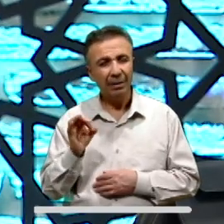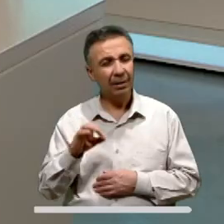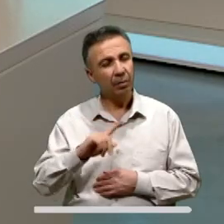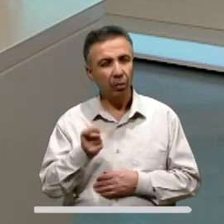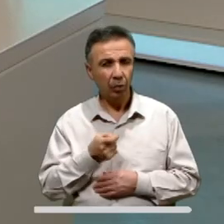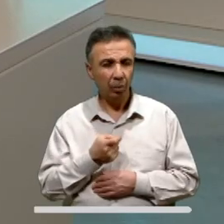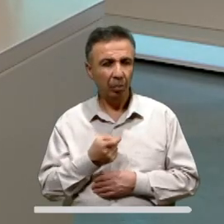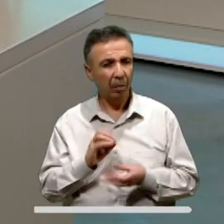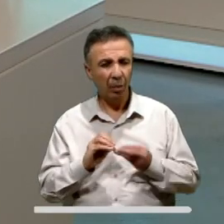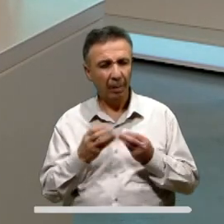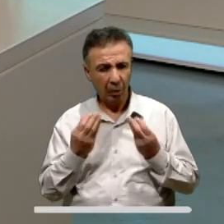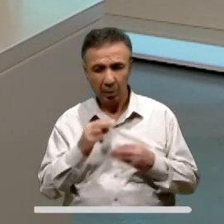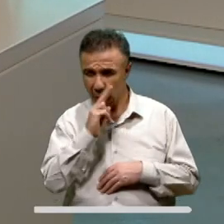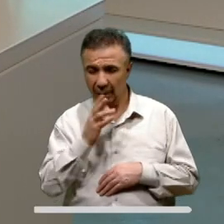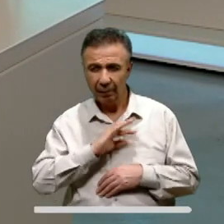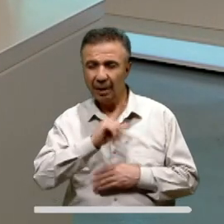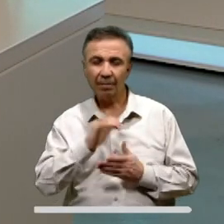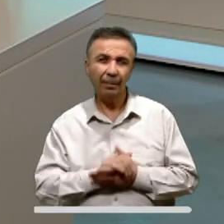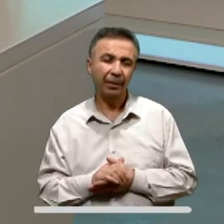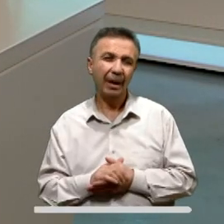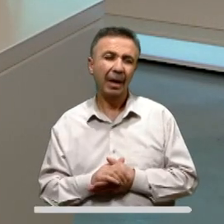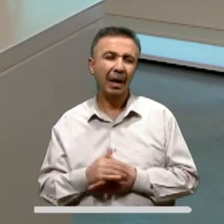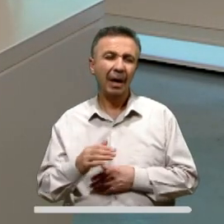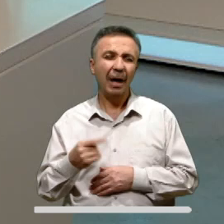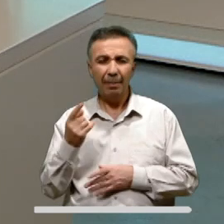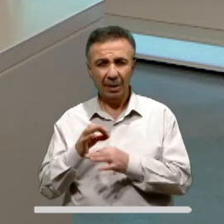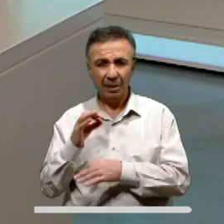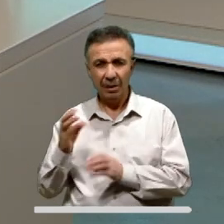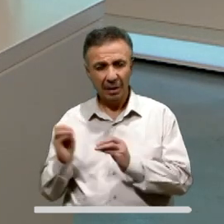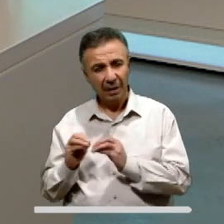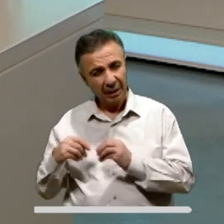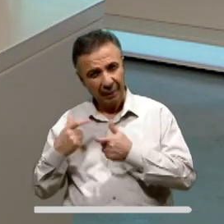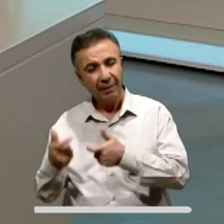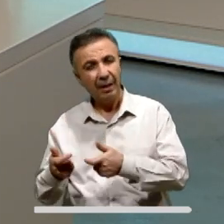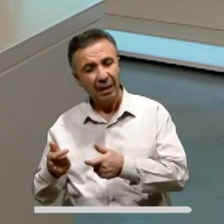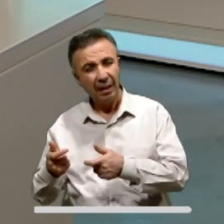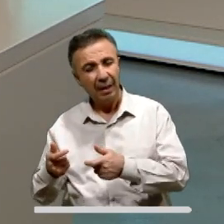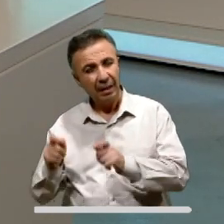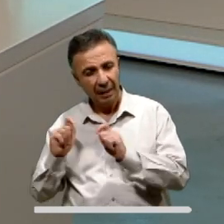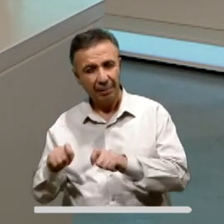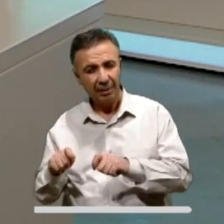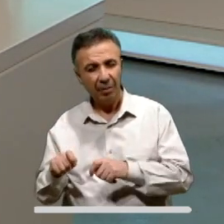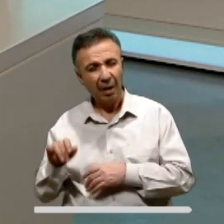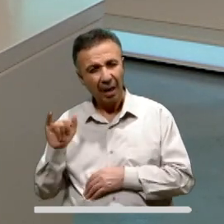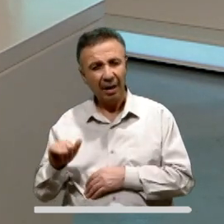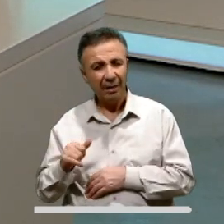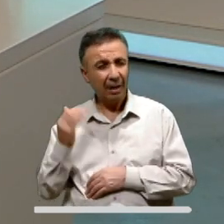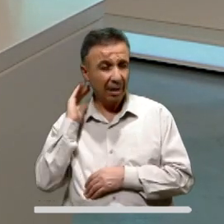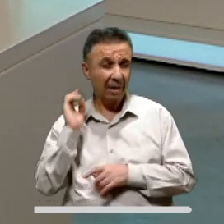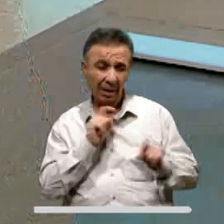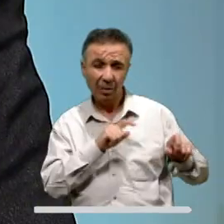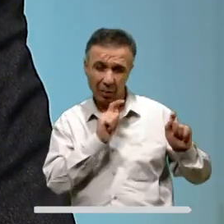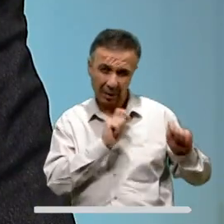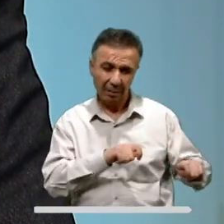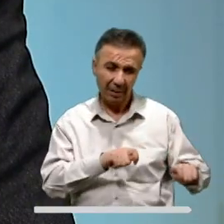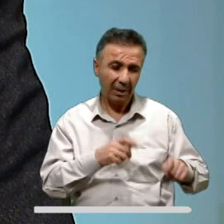edersiniz? Eğer kimse iftira ettiyse, bir kimselerin hakkında dedikodu yaptıysa,